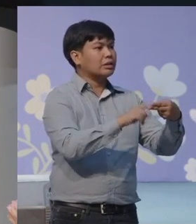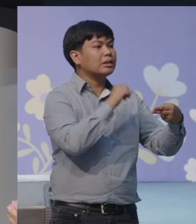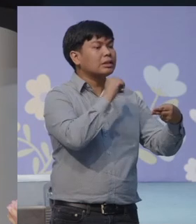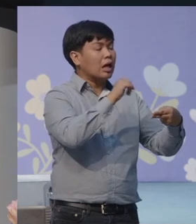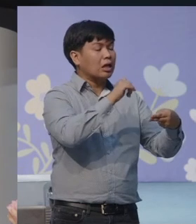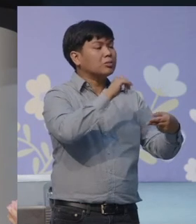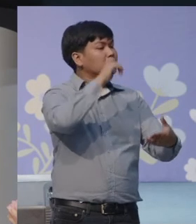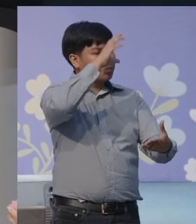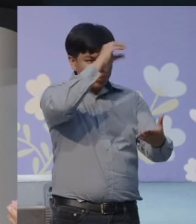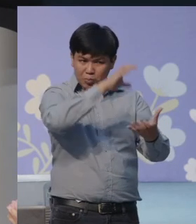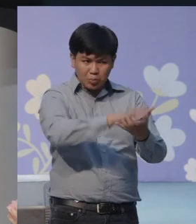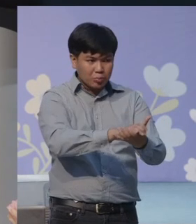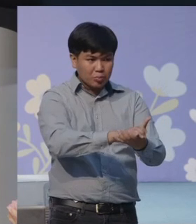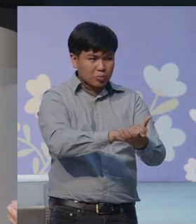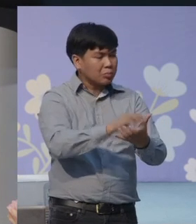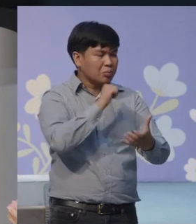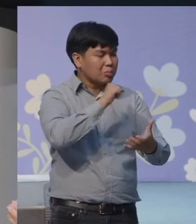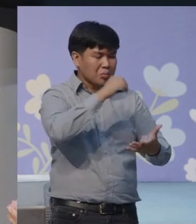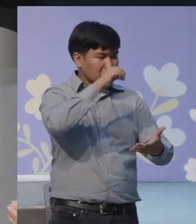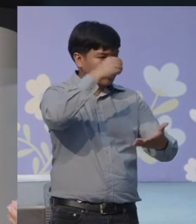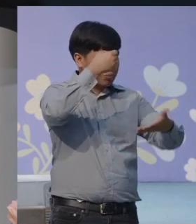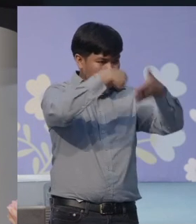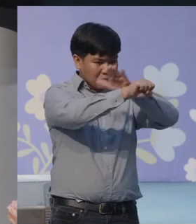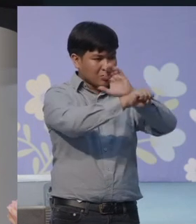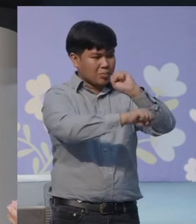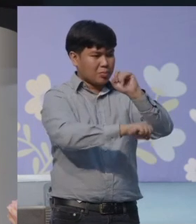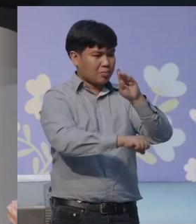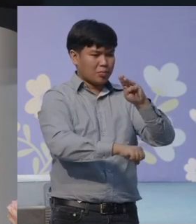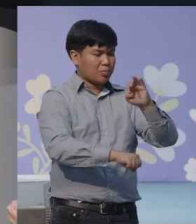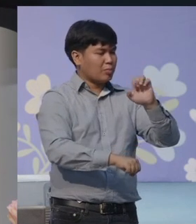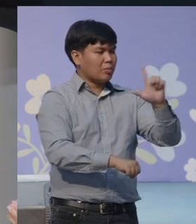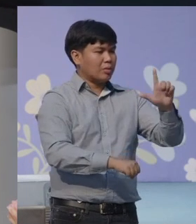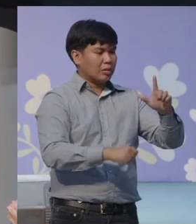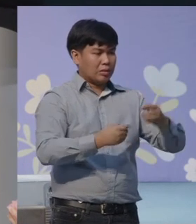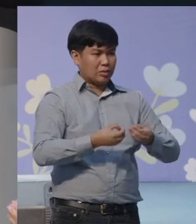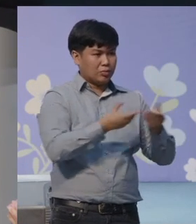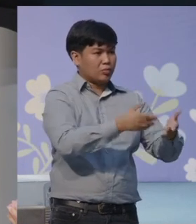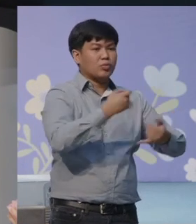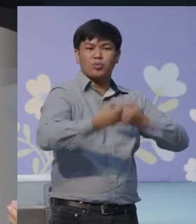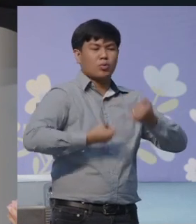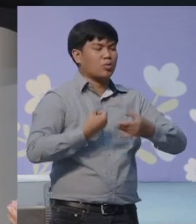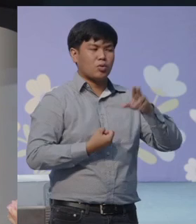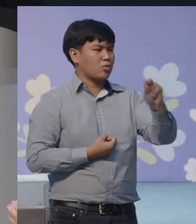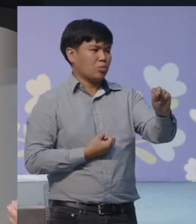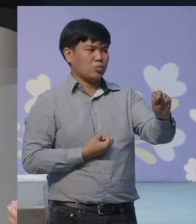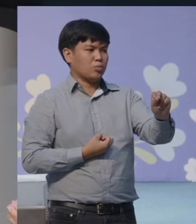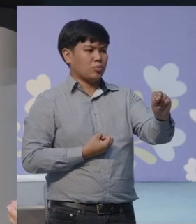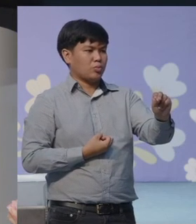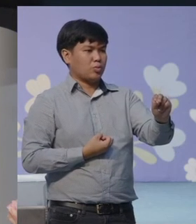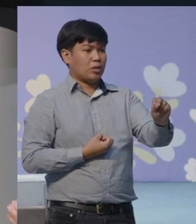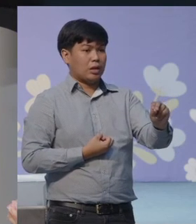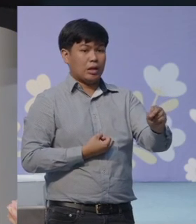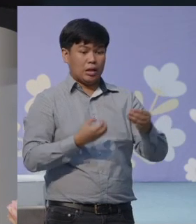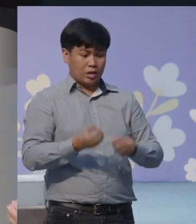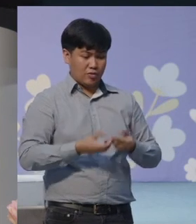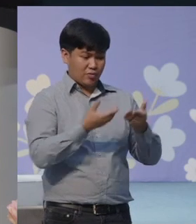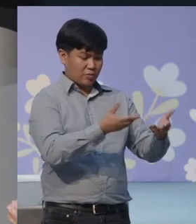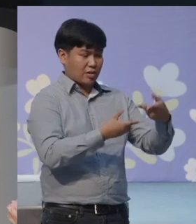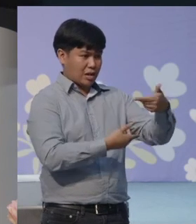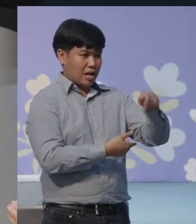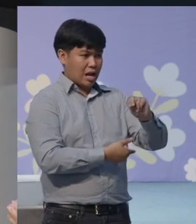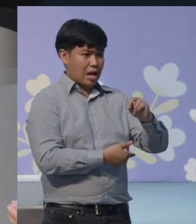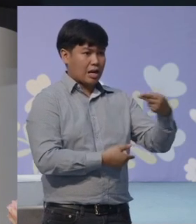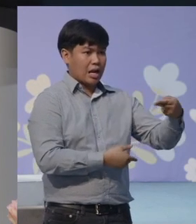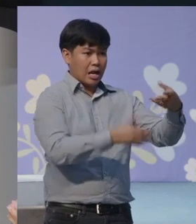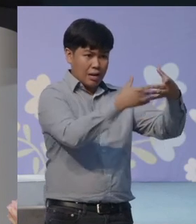asawa o yung kanyang anak. Ang nagbibigay kahalagahan sa buhay ni Hana ay ang